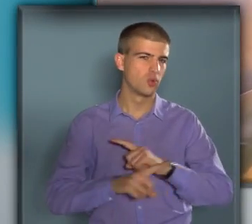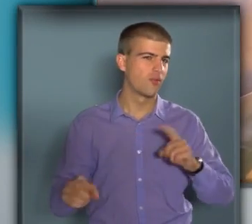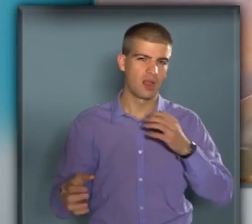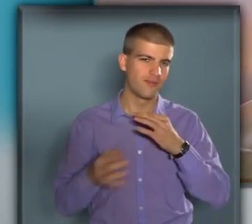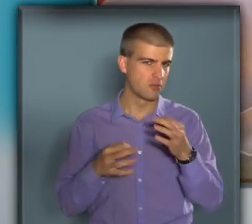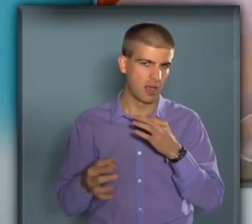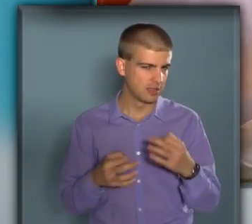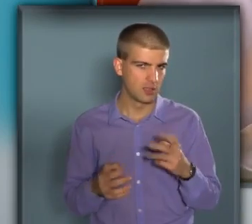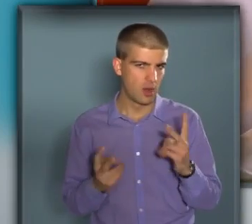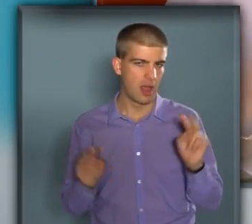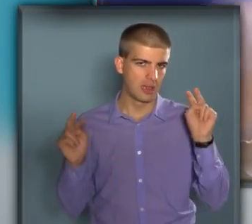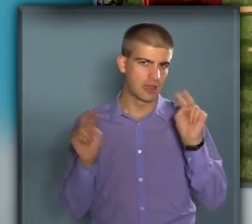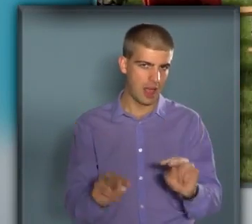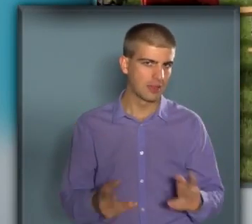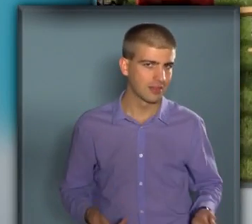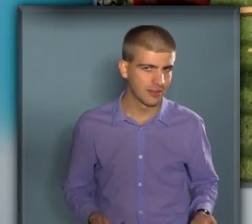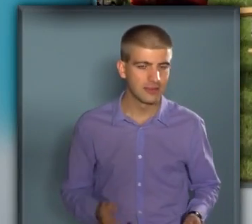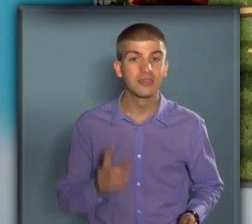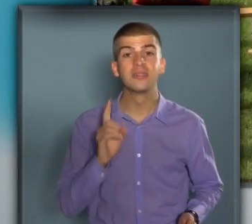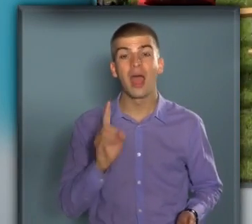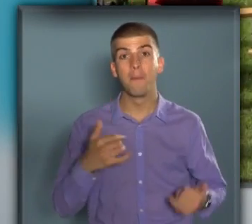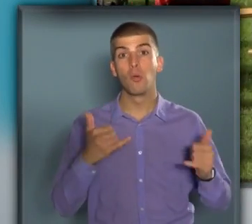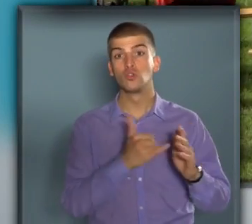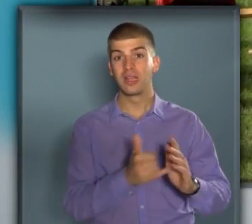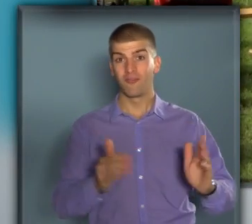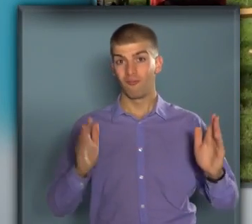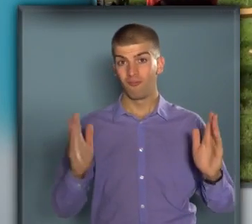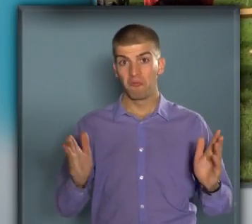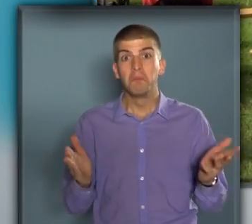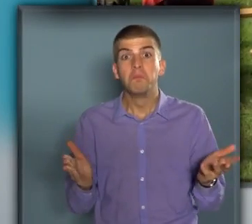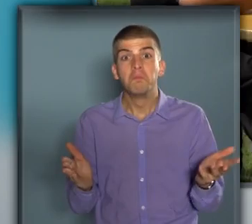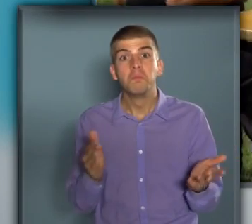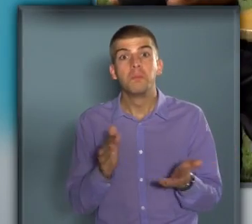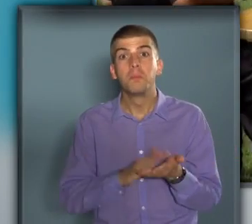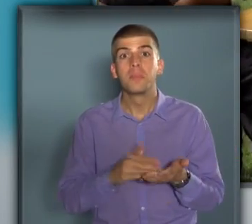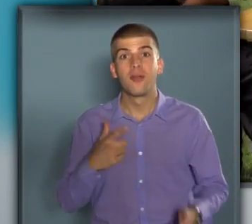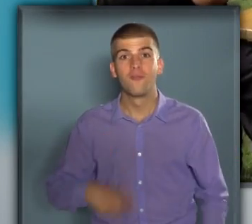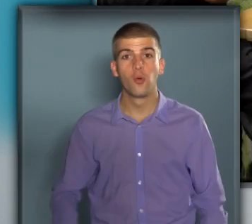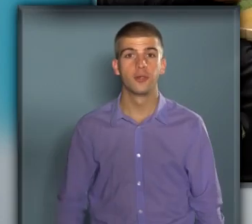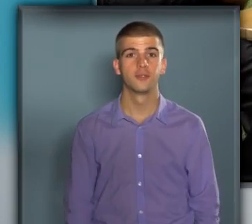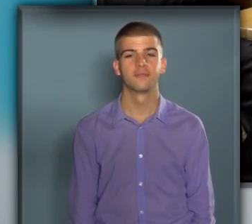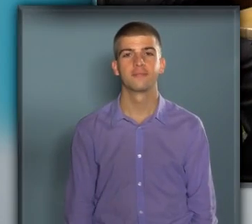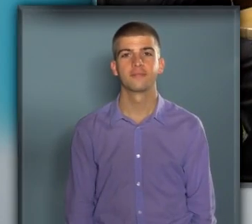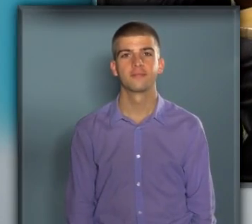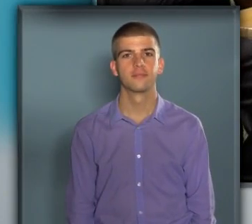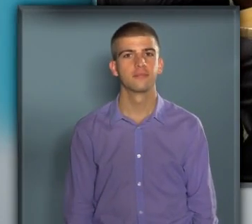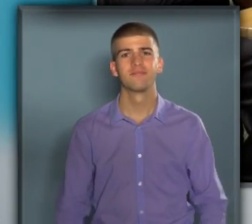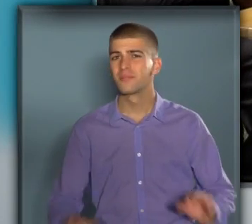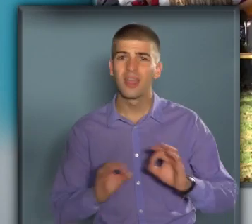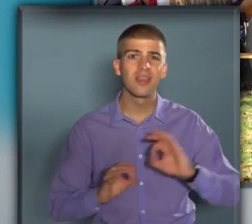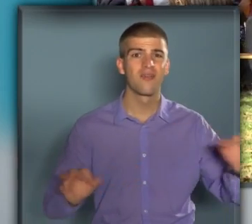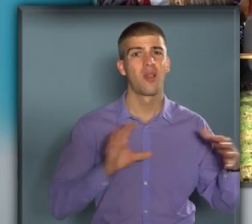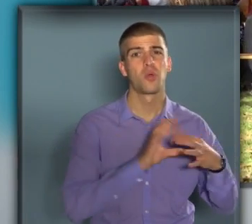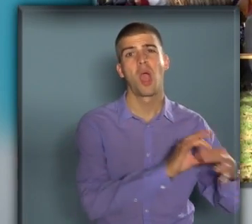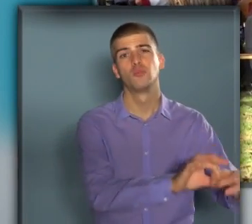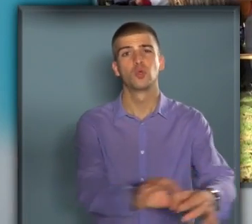sokféle információ hozzáférhető erről, de ha ezt az évet vesszük alapul, akkor mit lát? Hát kiváló kapcsolatunk